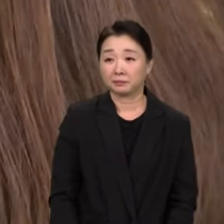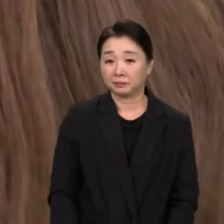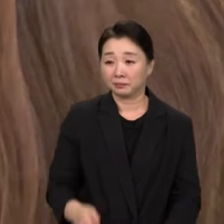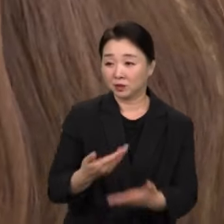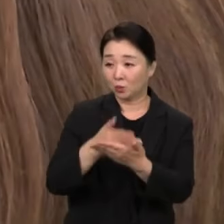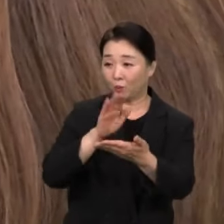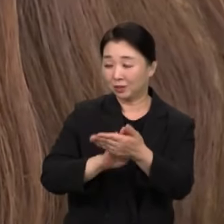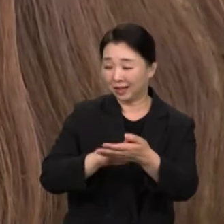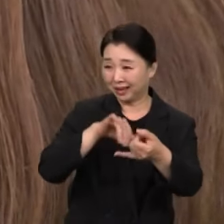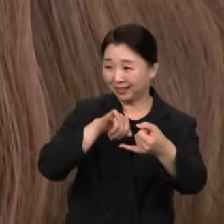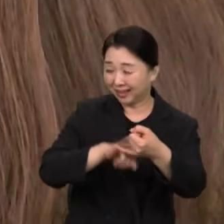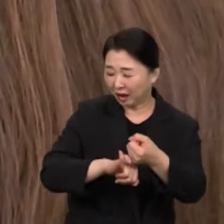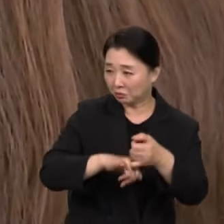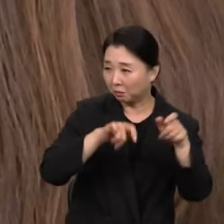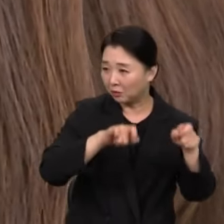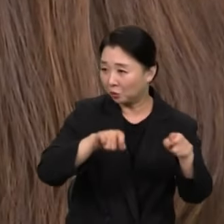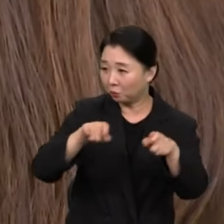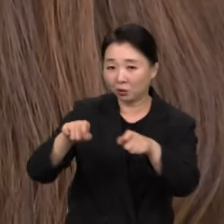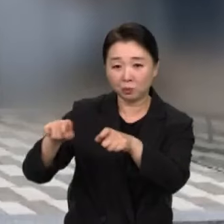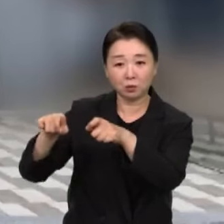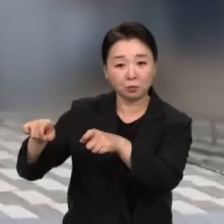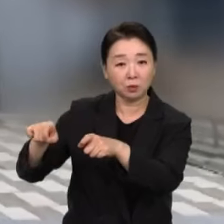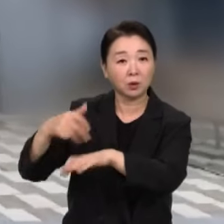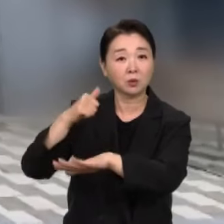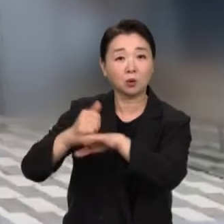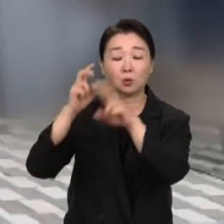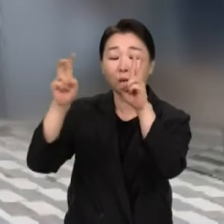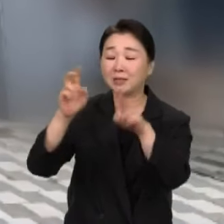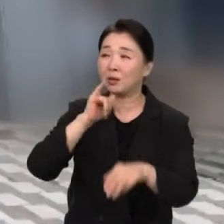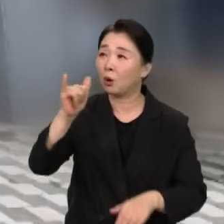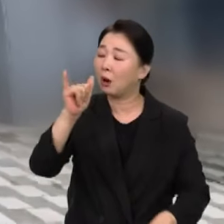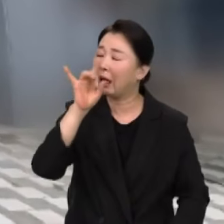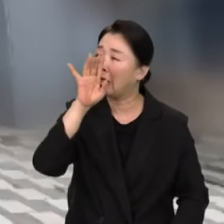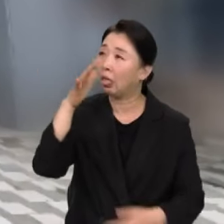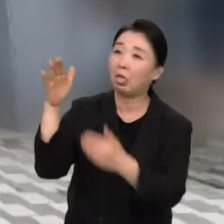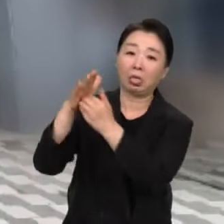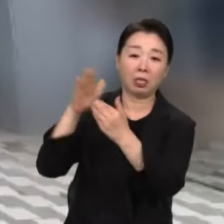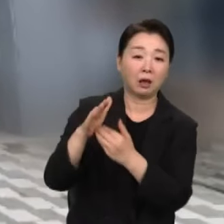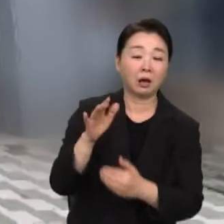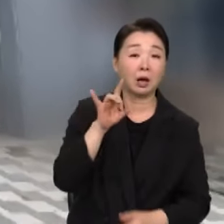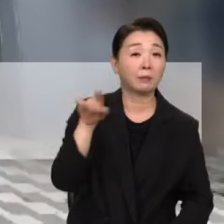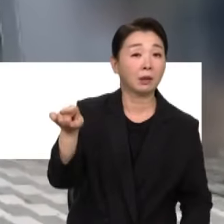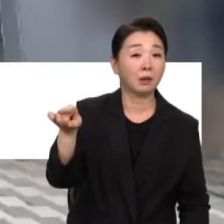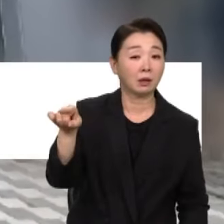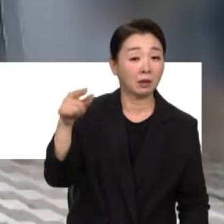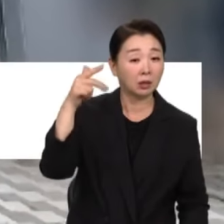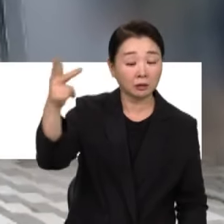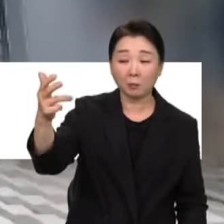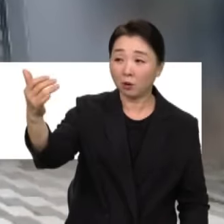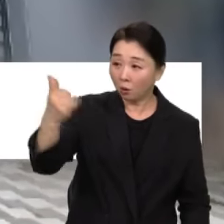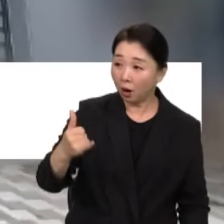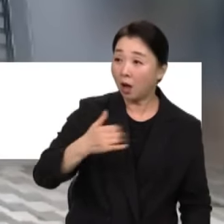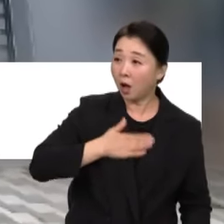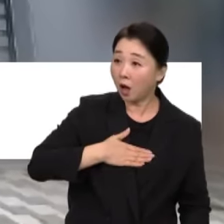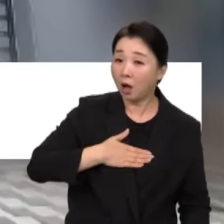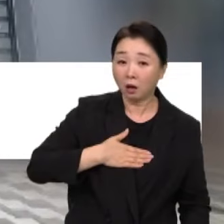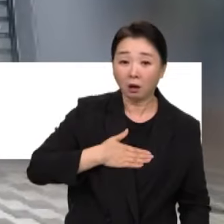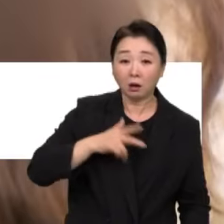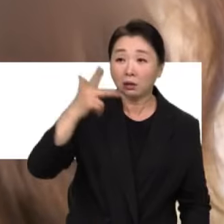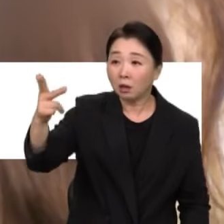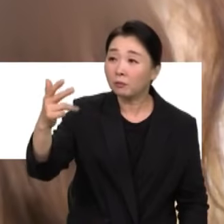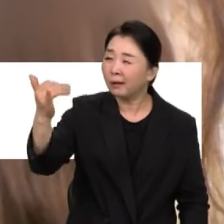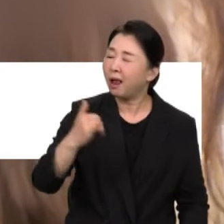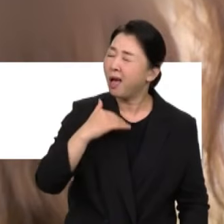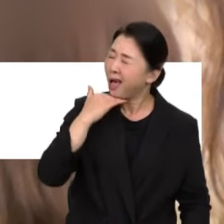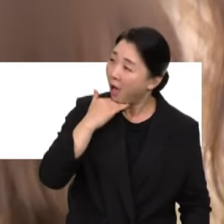공사는 차일피일 늦어지더니 해당 업체는 연락도 받지 않는 상태입니다 다음 주까지 연락 주겠다 해놓고 다음 주도 연락